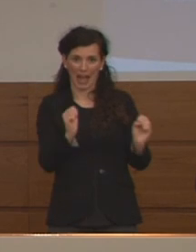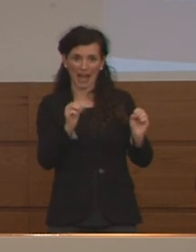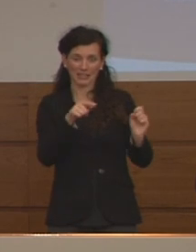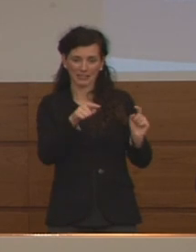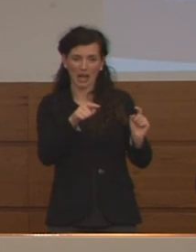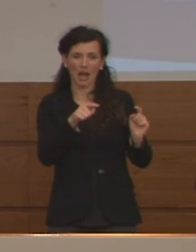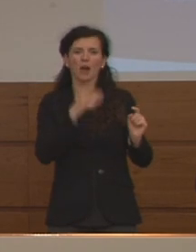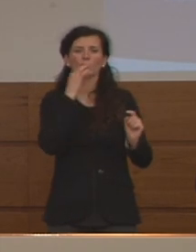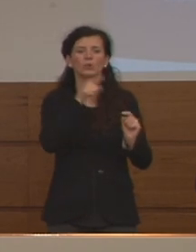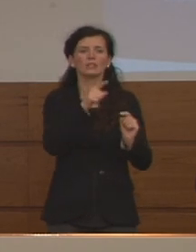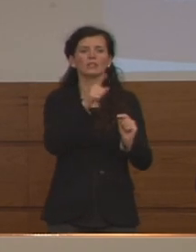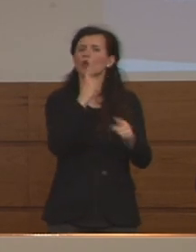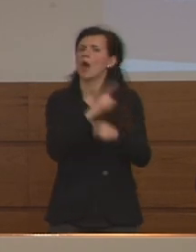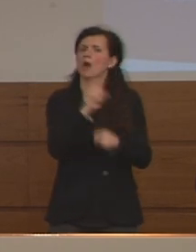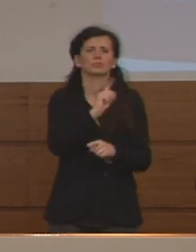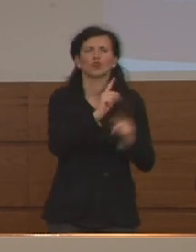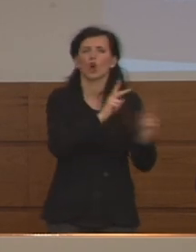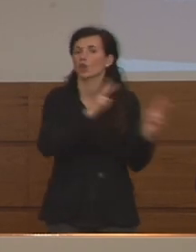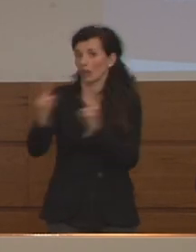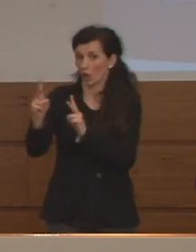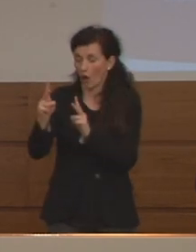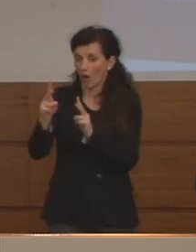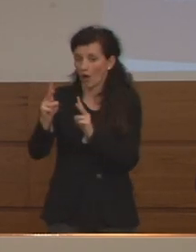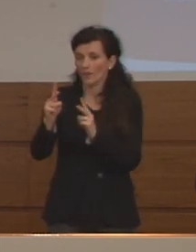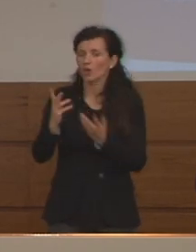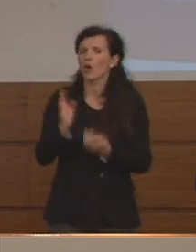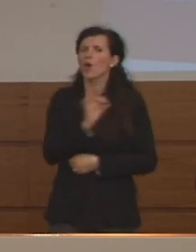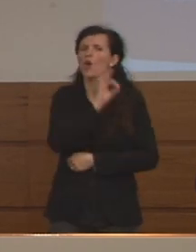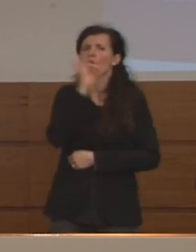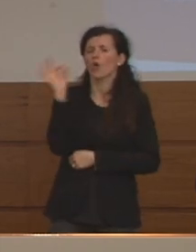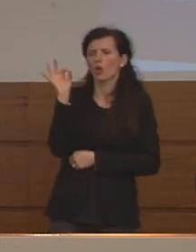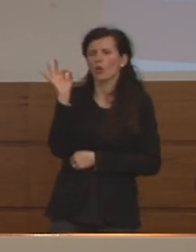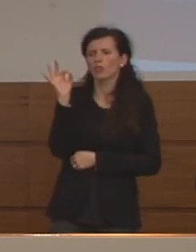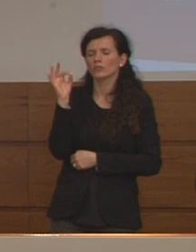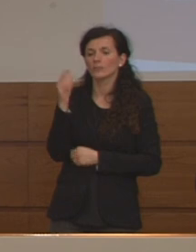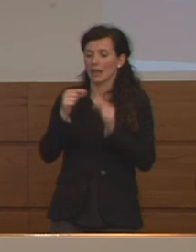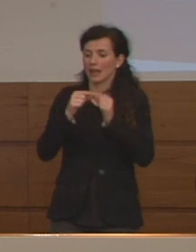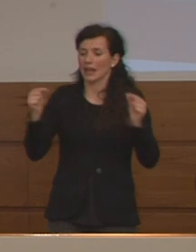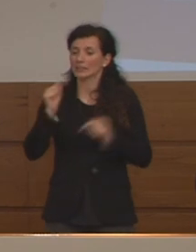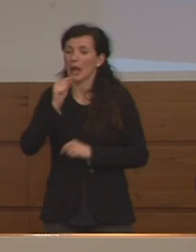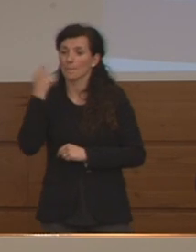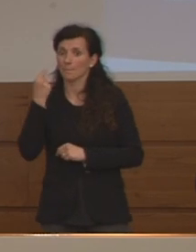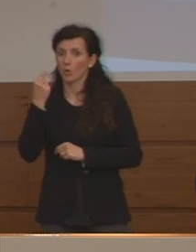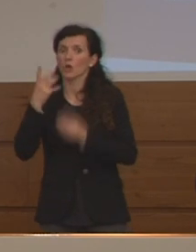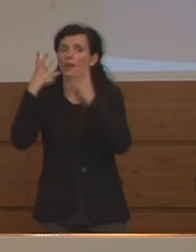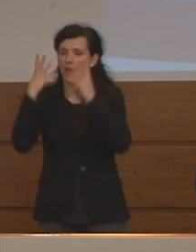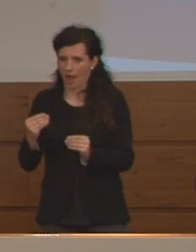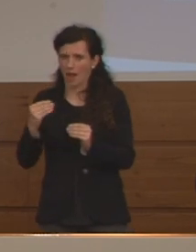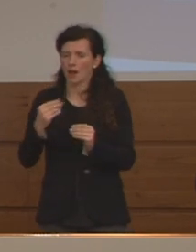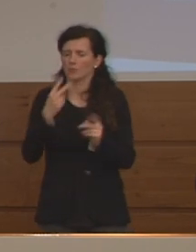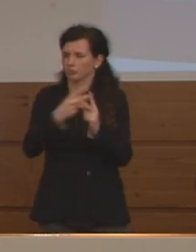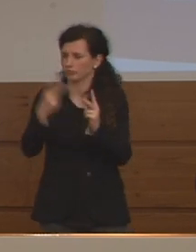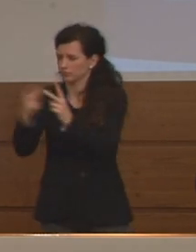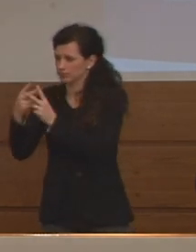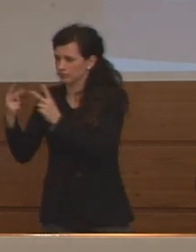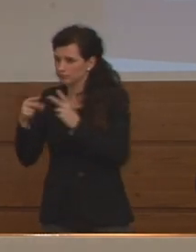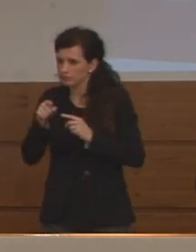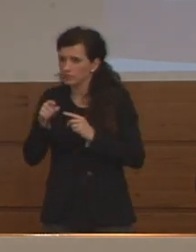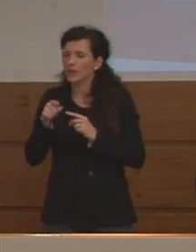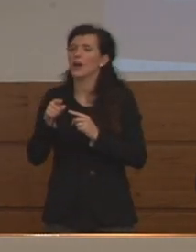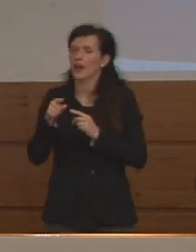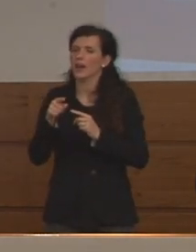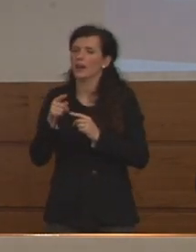ricoverare i pazienti se da dall'altra parte invece facendo più i tamponi stiamo raggiungendo anche pazienti con sintomi più